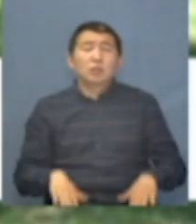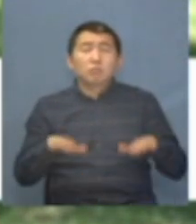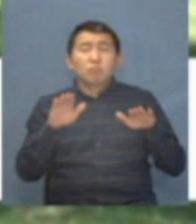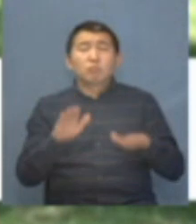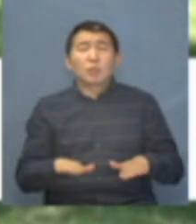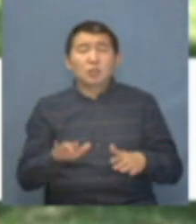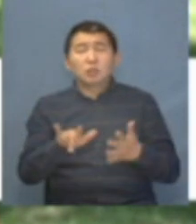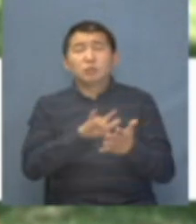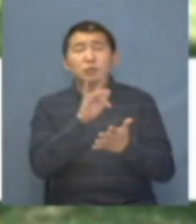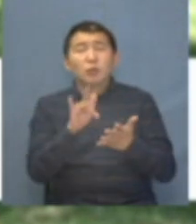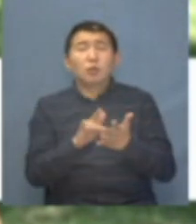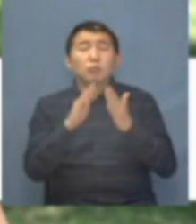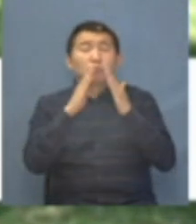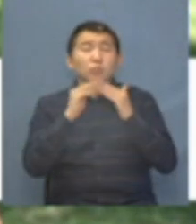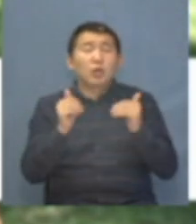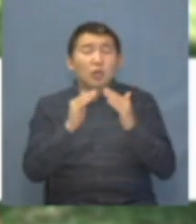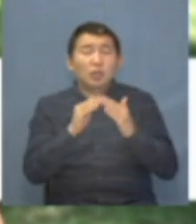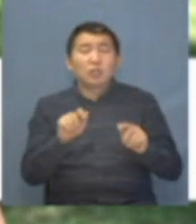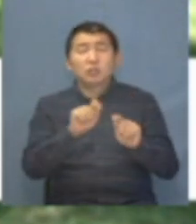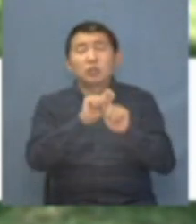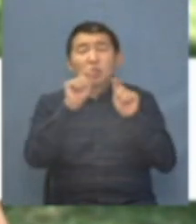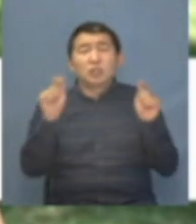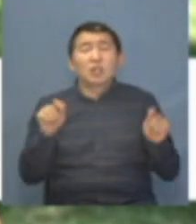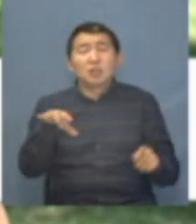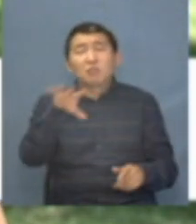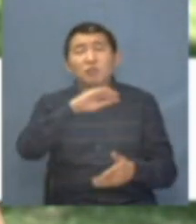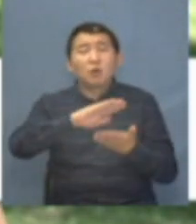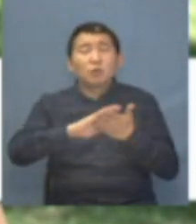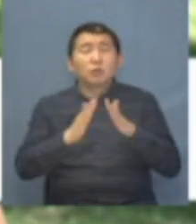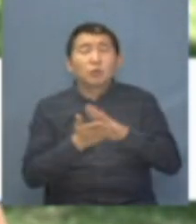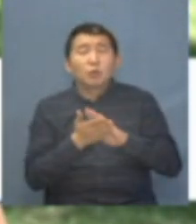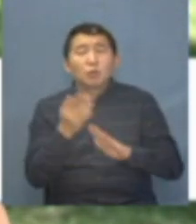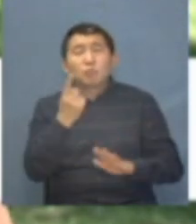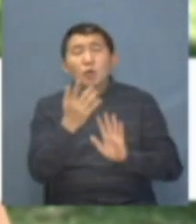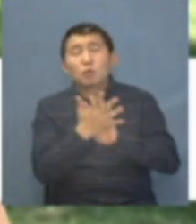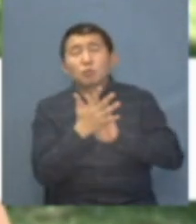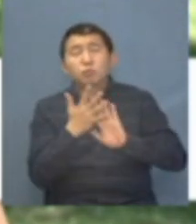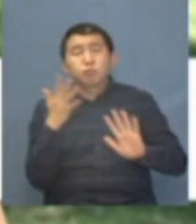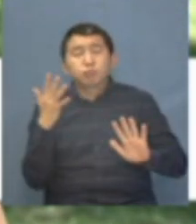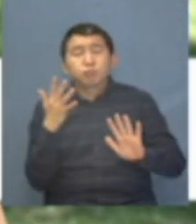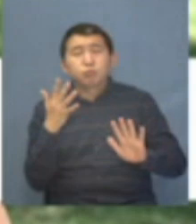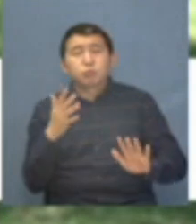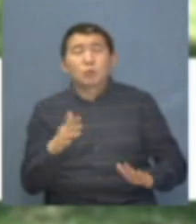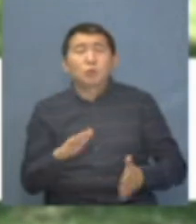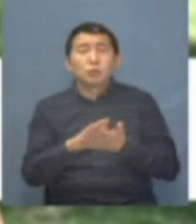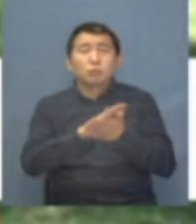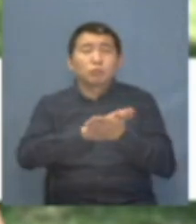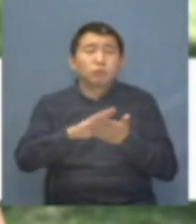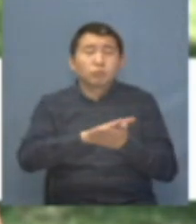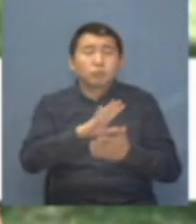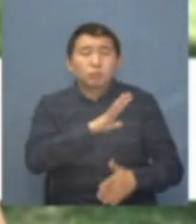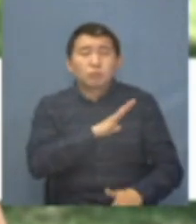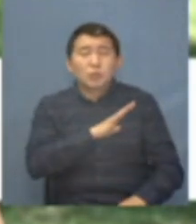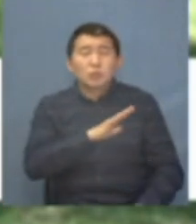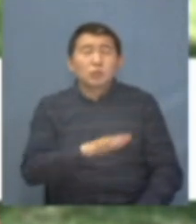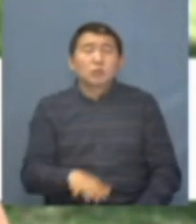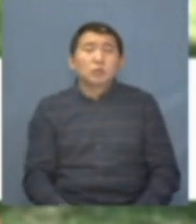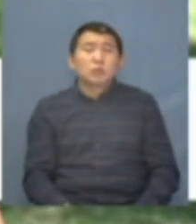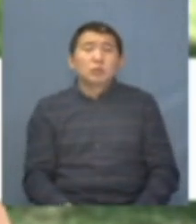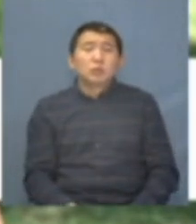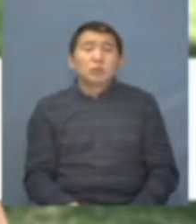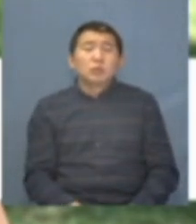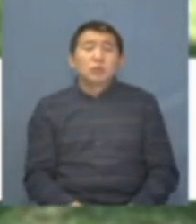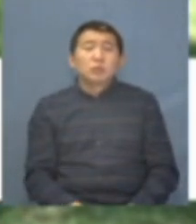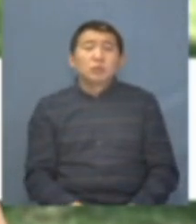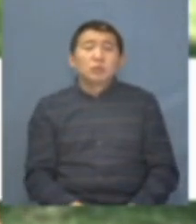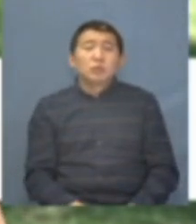созданы, мы создали им все условия. В первую очередь мы здесь провели небольшую очистку территории, обкашивание, провели